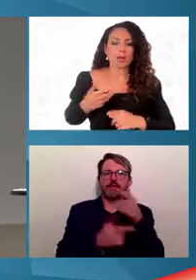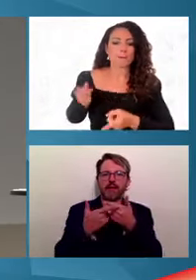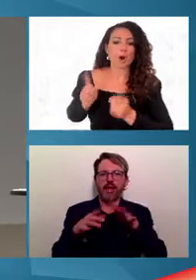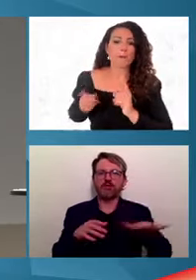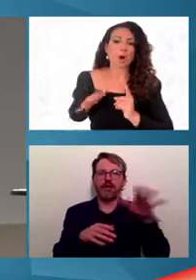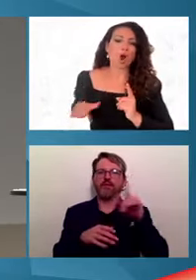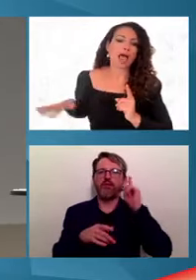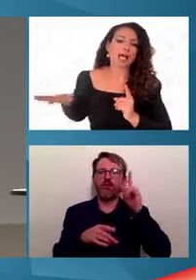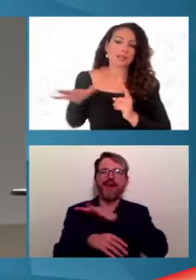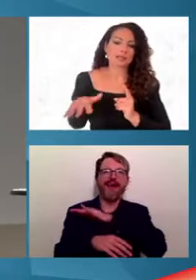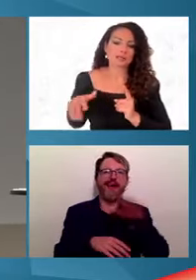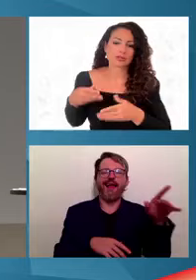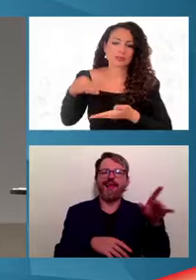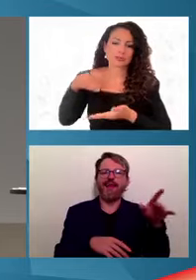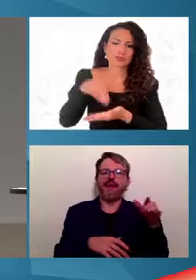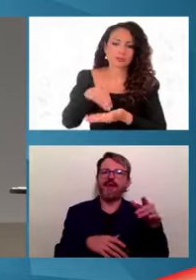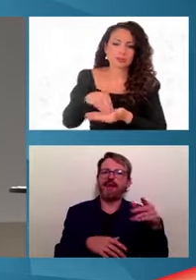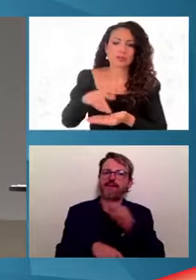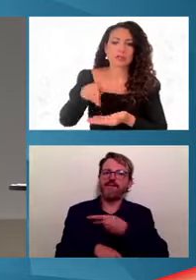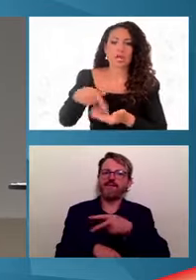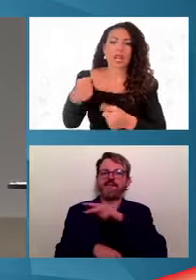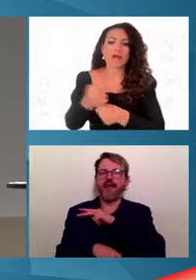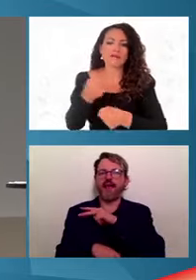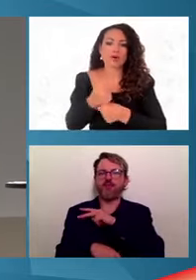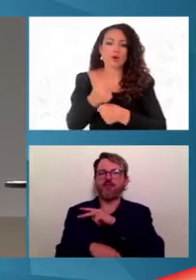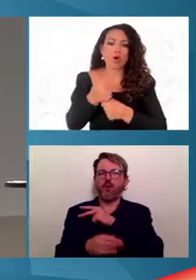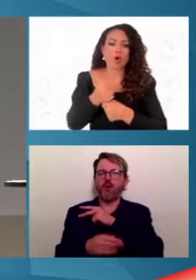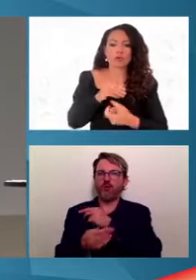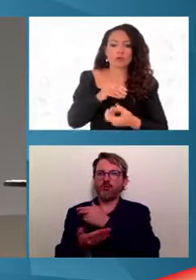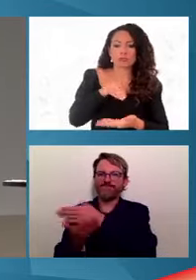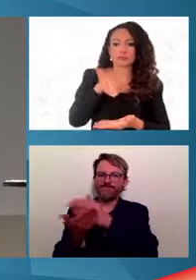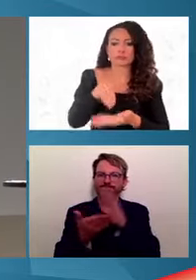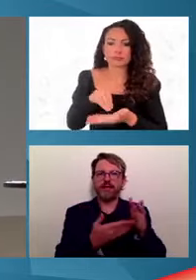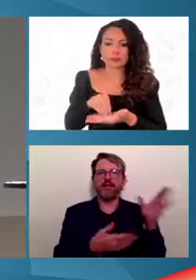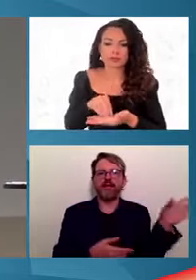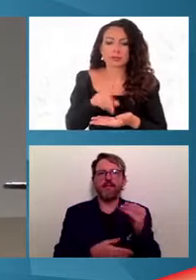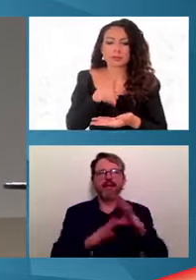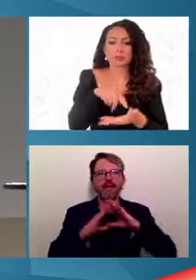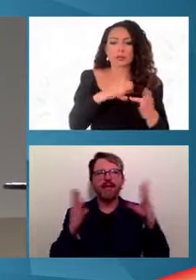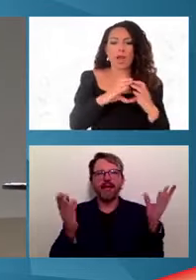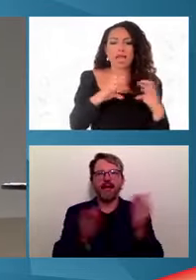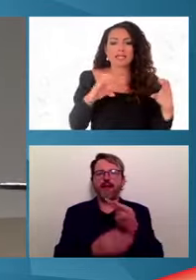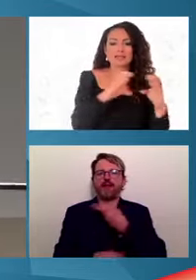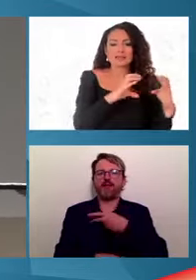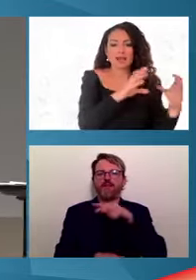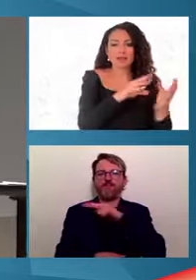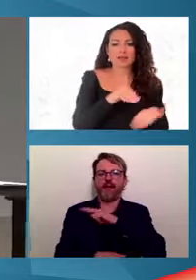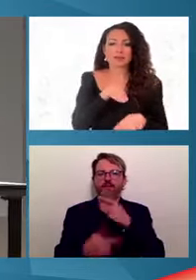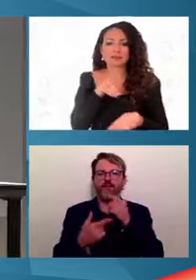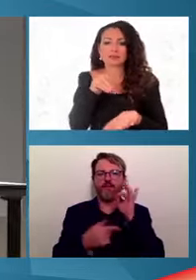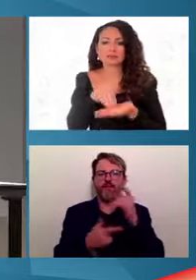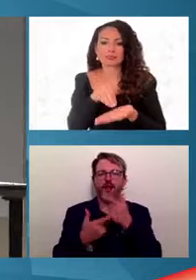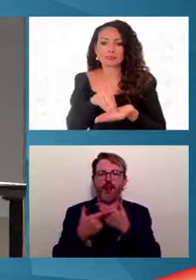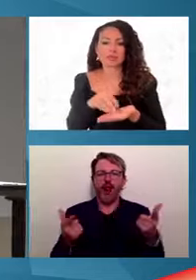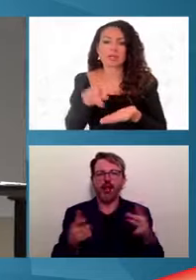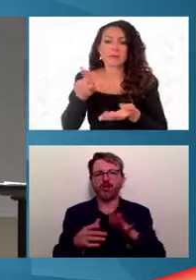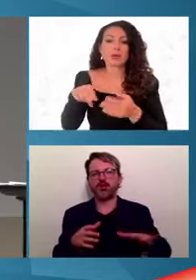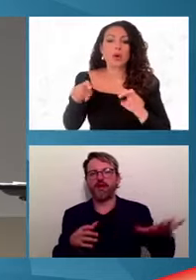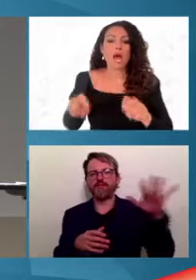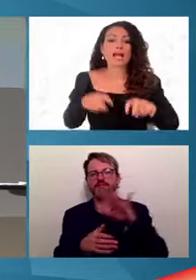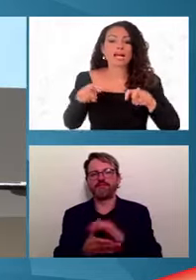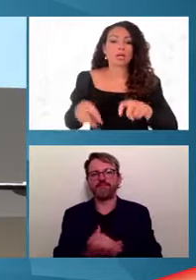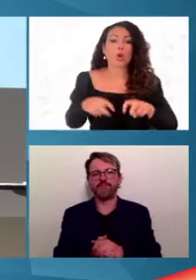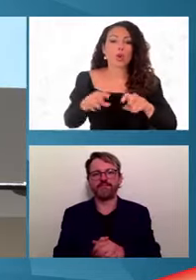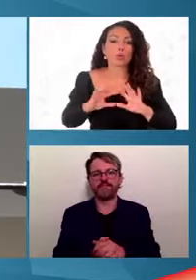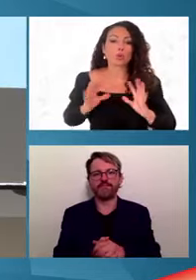wie möglich dafür verantwortlich machen, dass wir für die Landschaft gemeinsam verantwortlich sind. Den dritten Bereich, ich